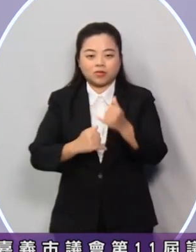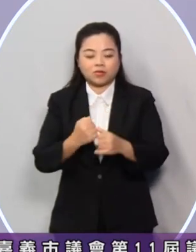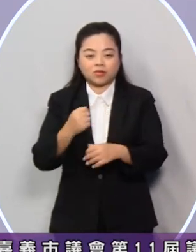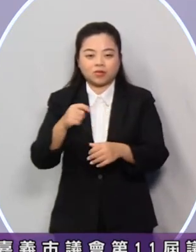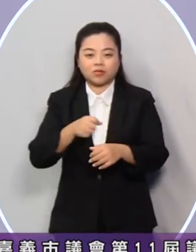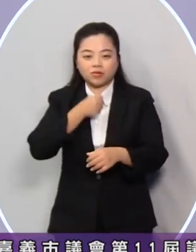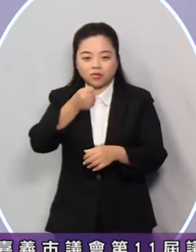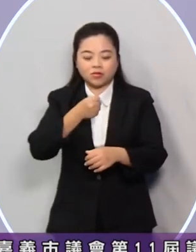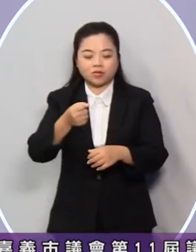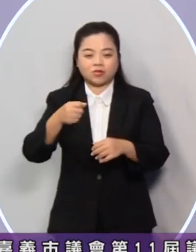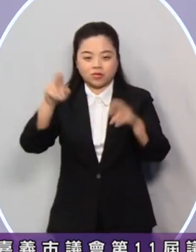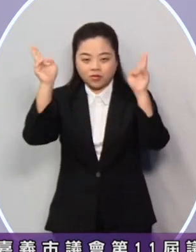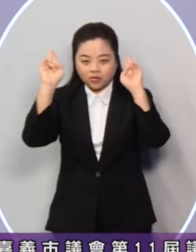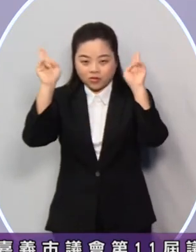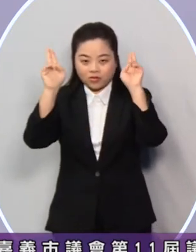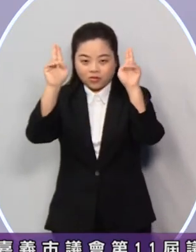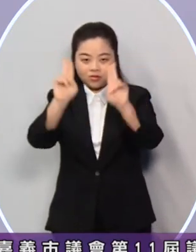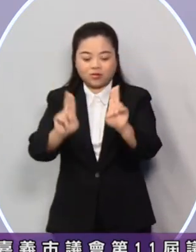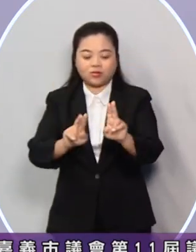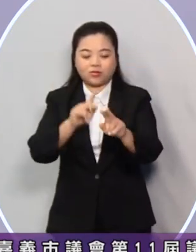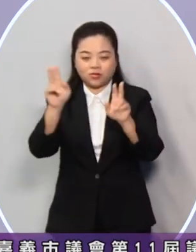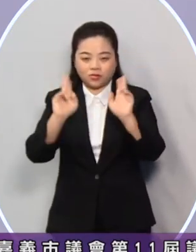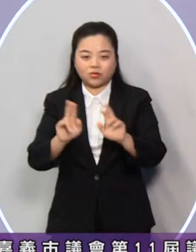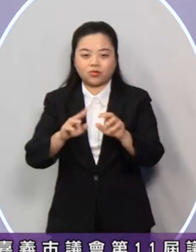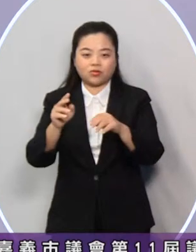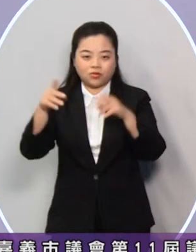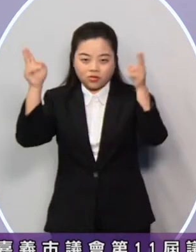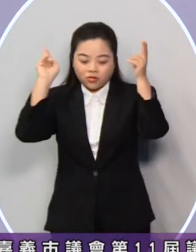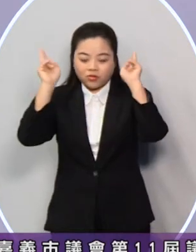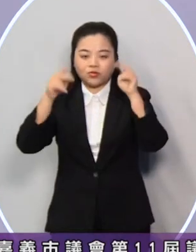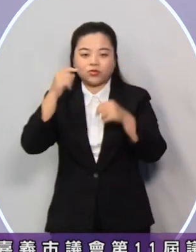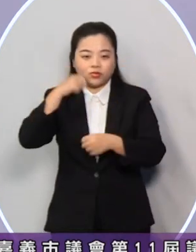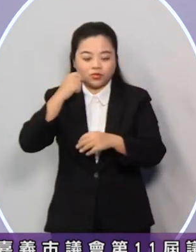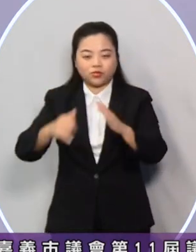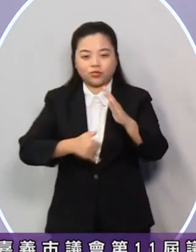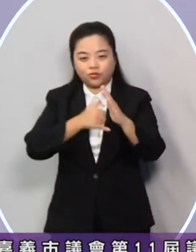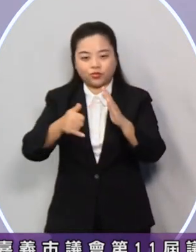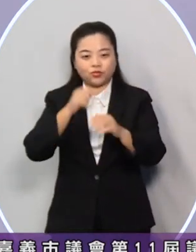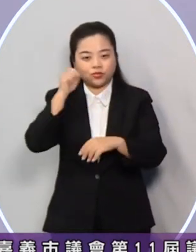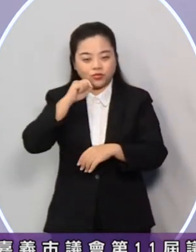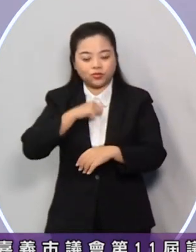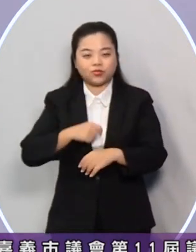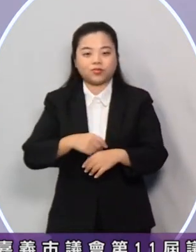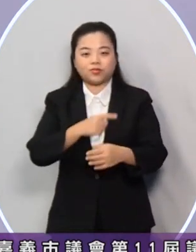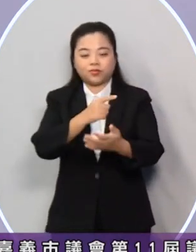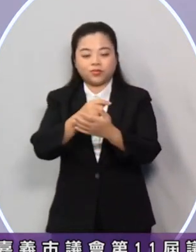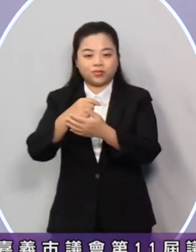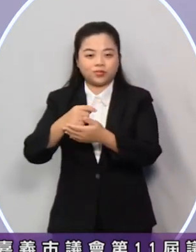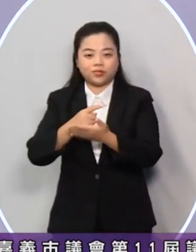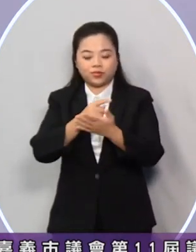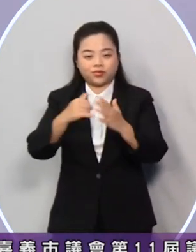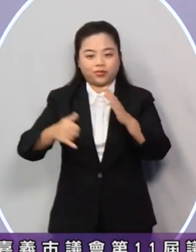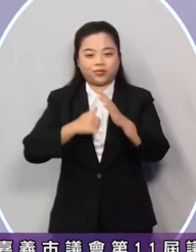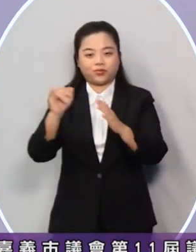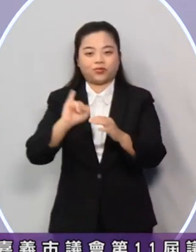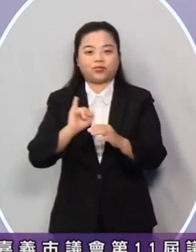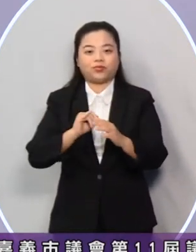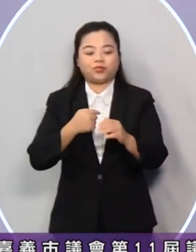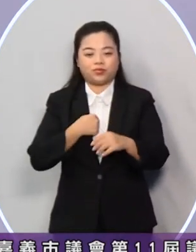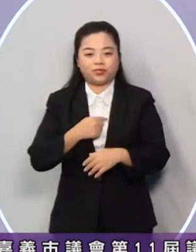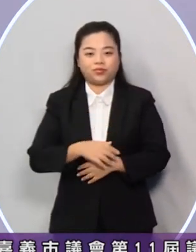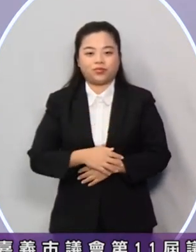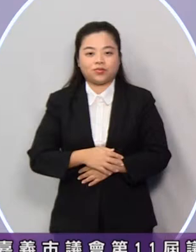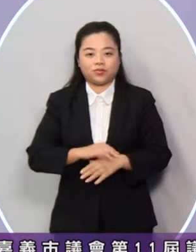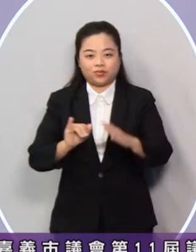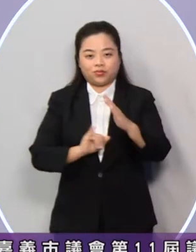是电玩主播，喜欢动漫，喜欢游戏，喜欢待在家，是大家眼中常见的宅女。但有别